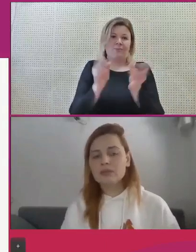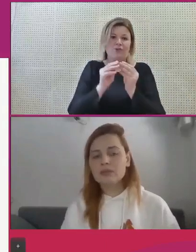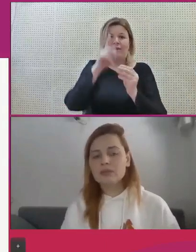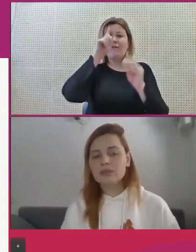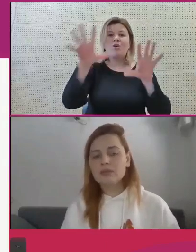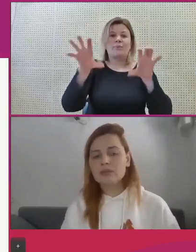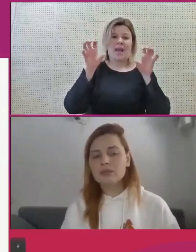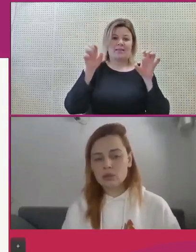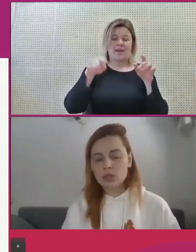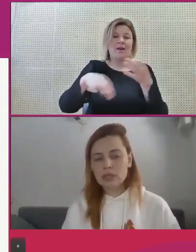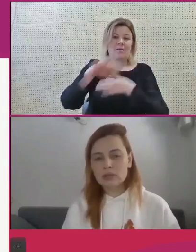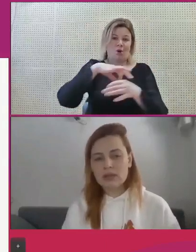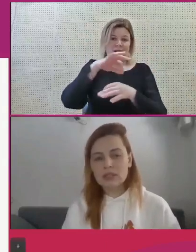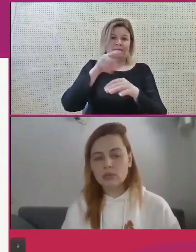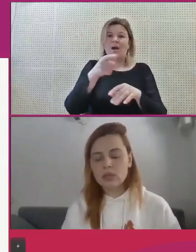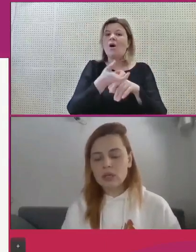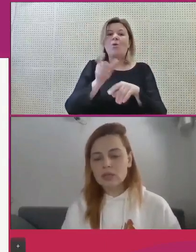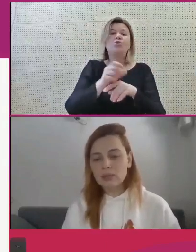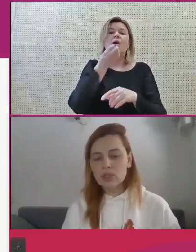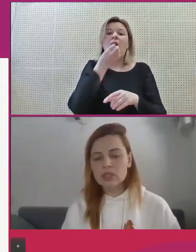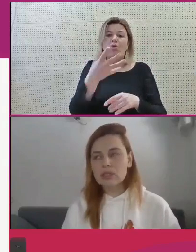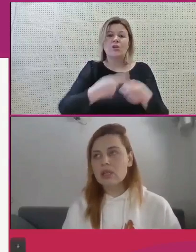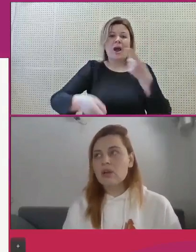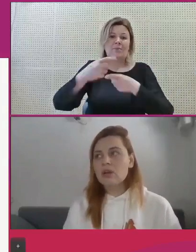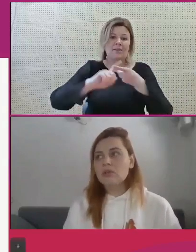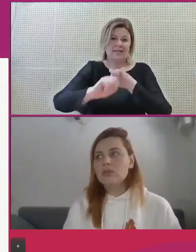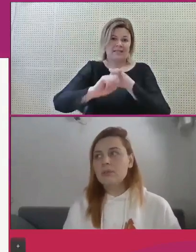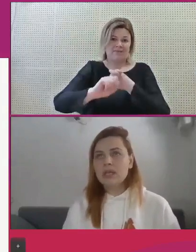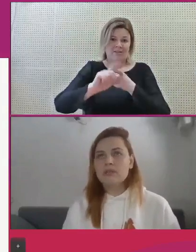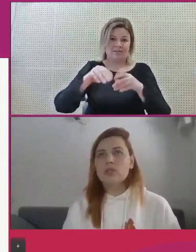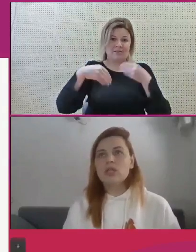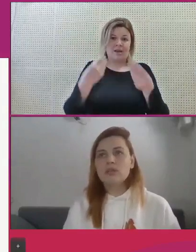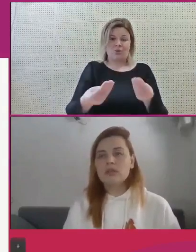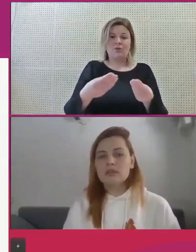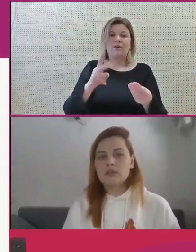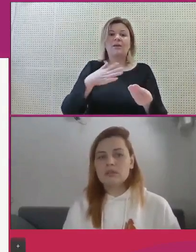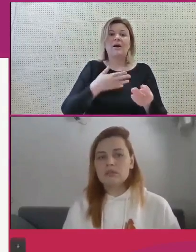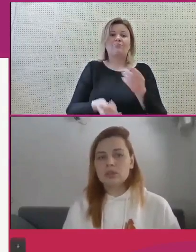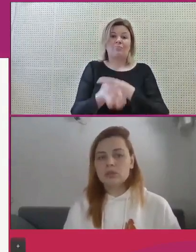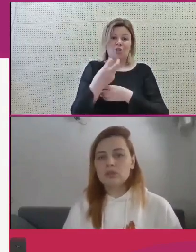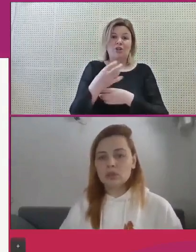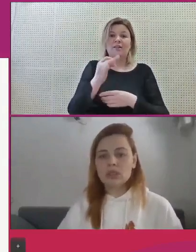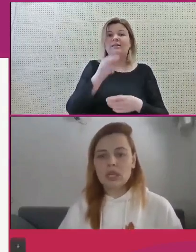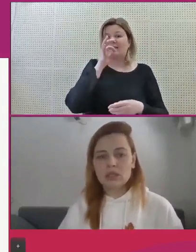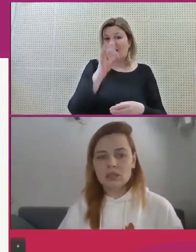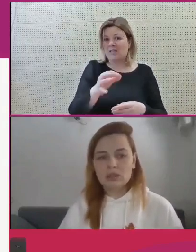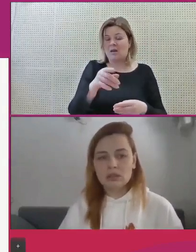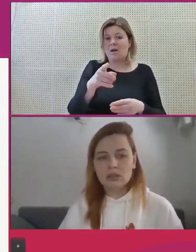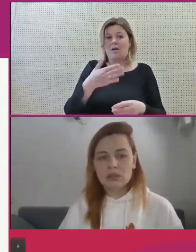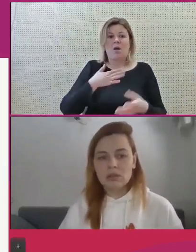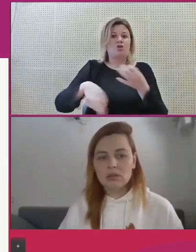проекта. На самом деле очень они хорошую обратную связь дают. Нам пришли и сказали: а проект вообще не видно в